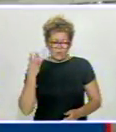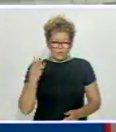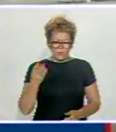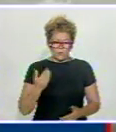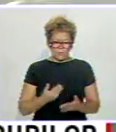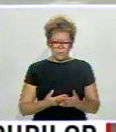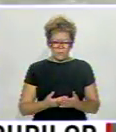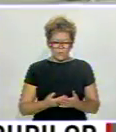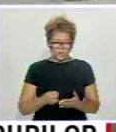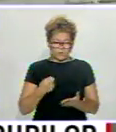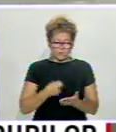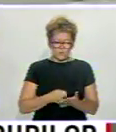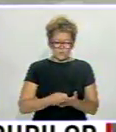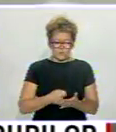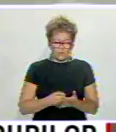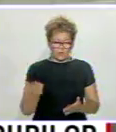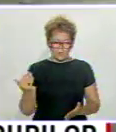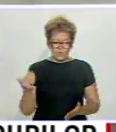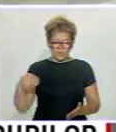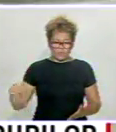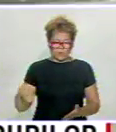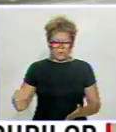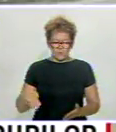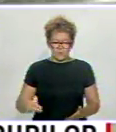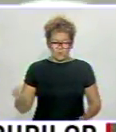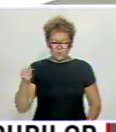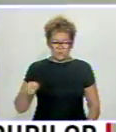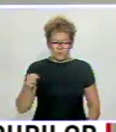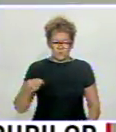și pentru care s-au cheltuit 14 milioane de lei, 98% bani europeni.